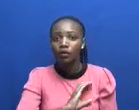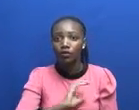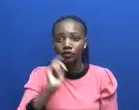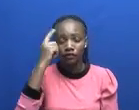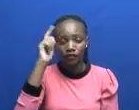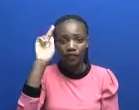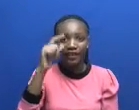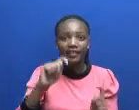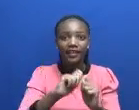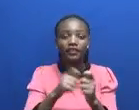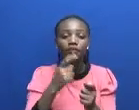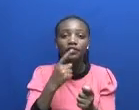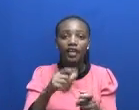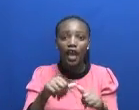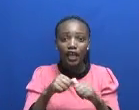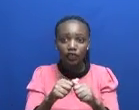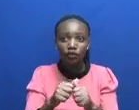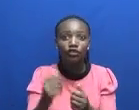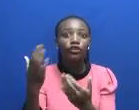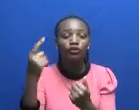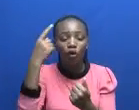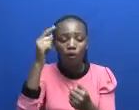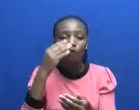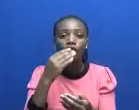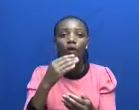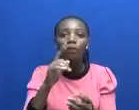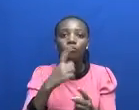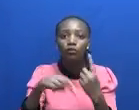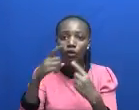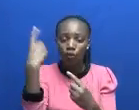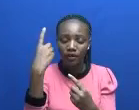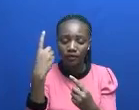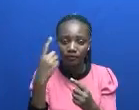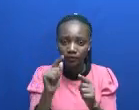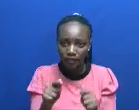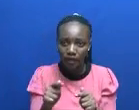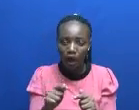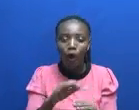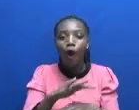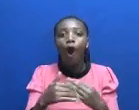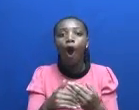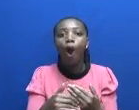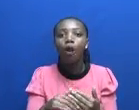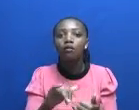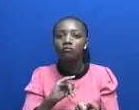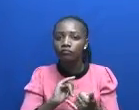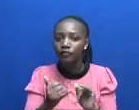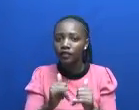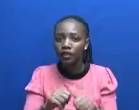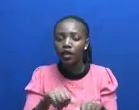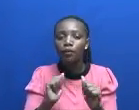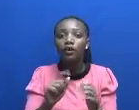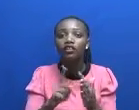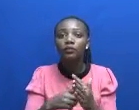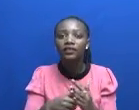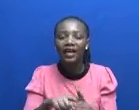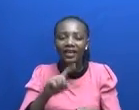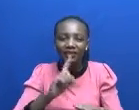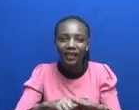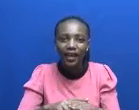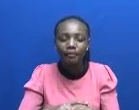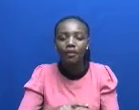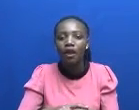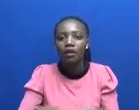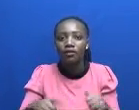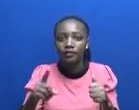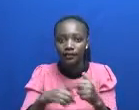anasa animia kaj ushindi wake wa kwanza MSU Huu mechi zote zit cheez kuzia majira saa 10 jioni siku